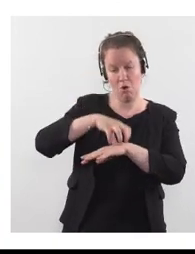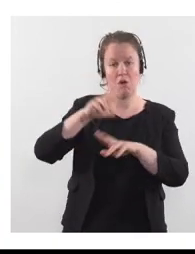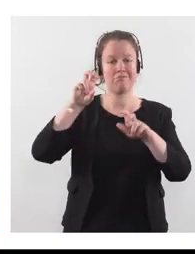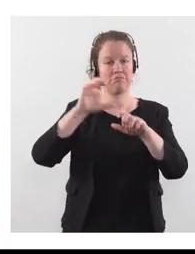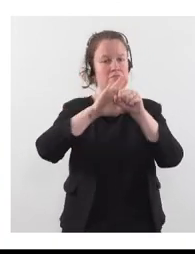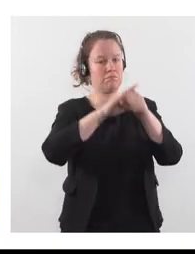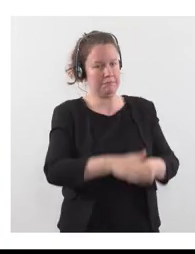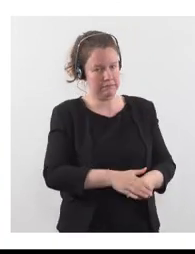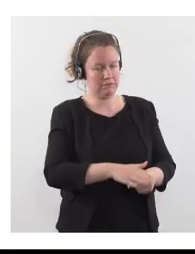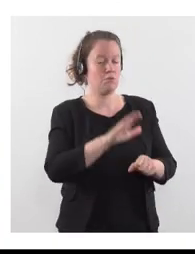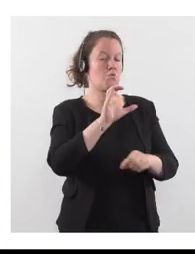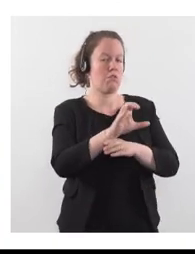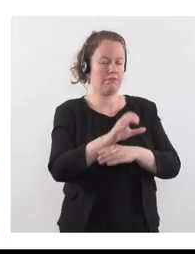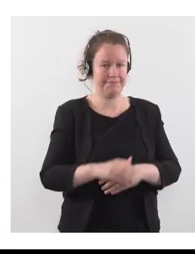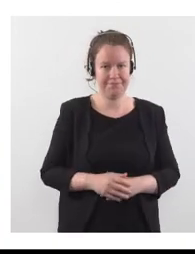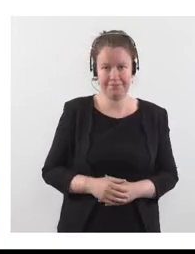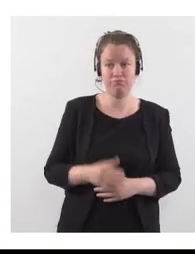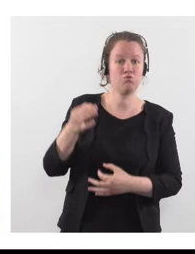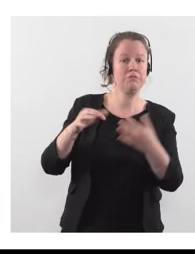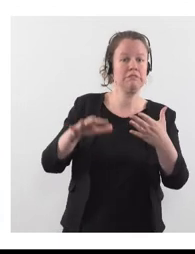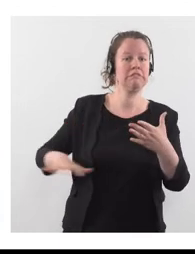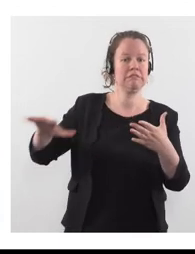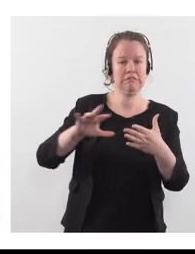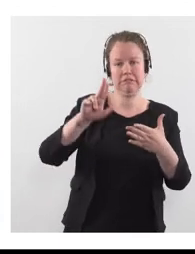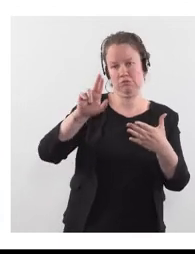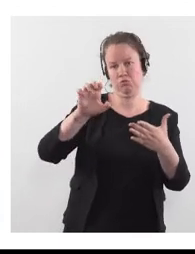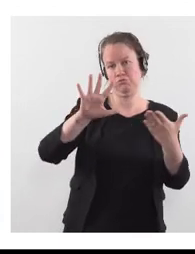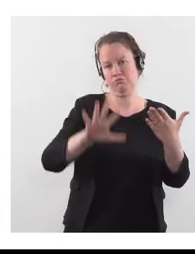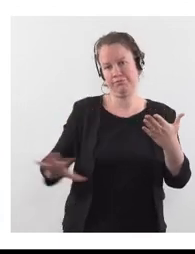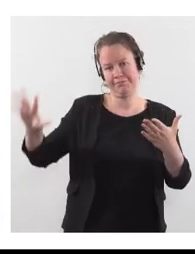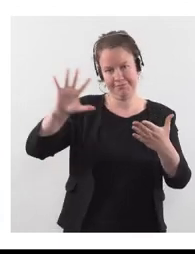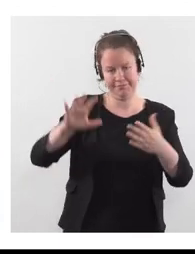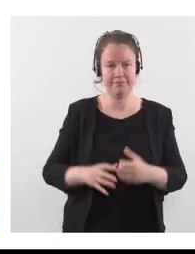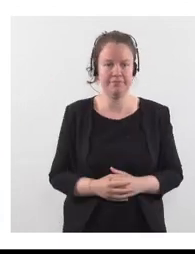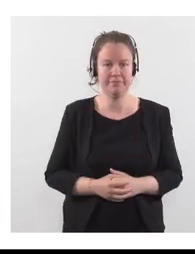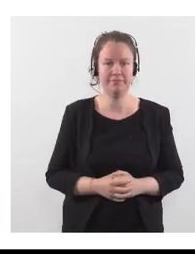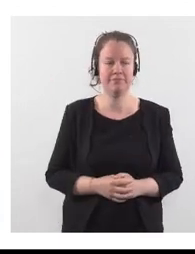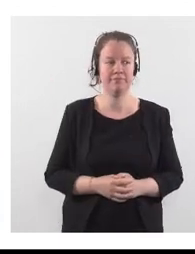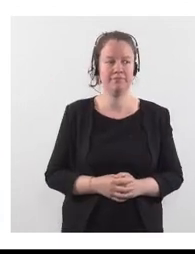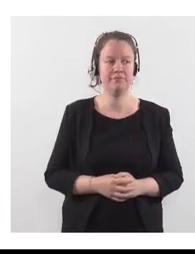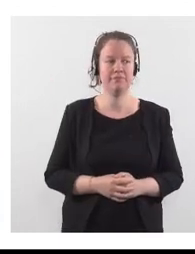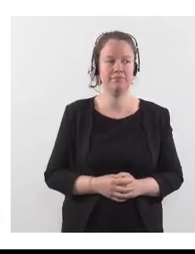antidiscrimination pour la justice en Union européenne. J'aimerais revenir sur la notion